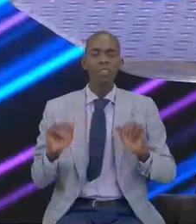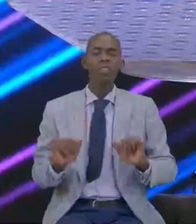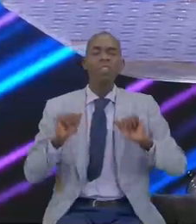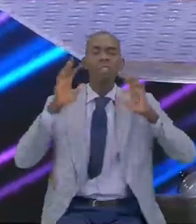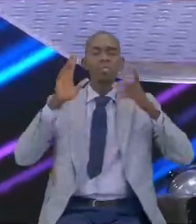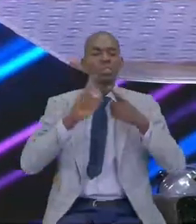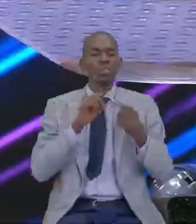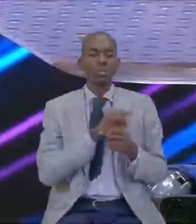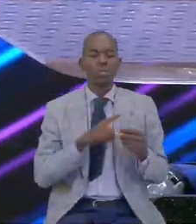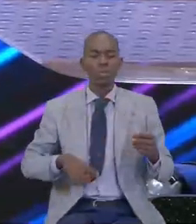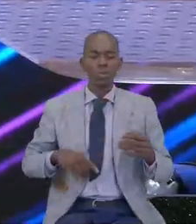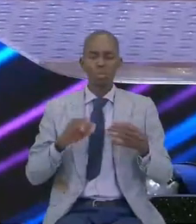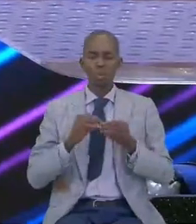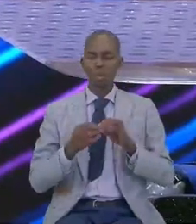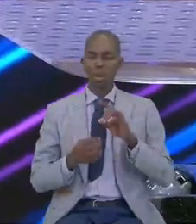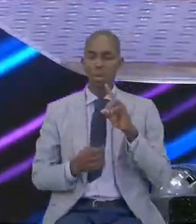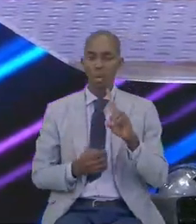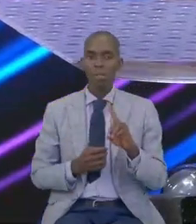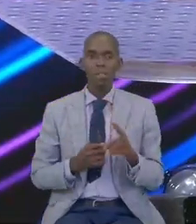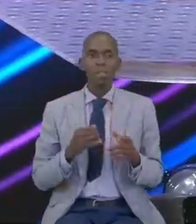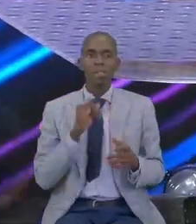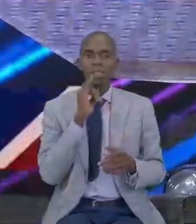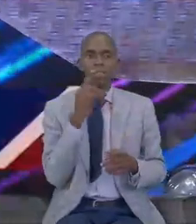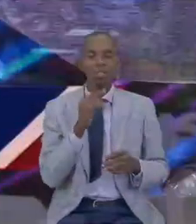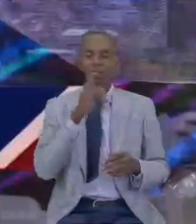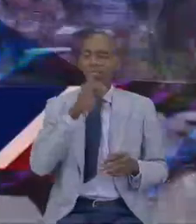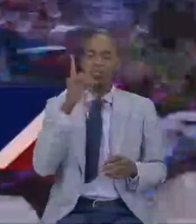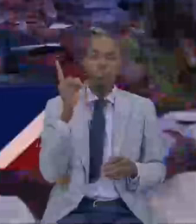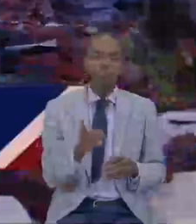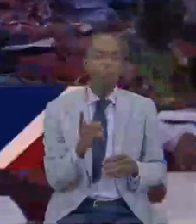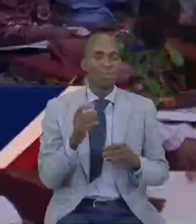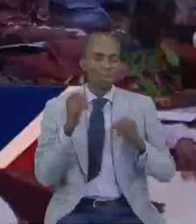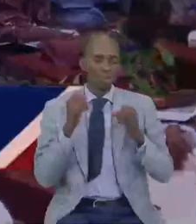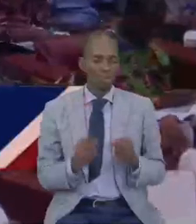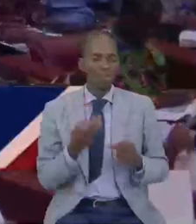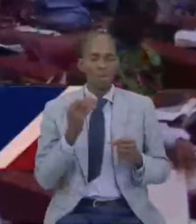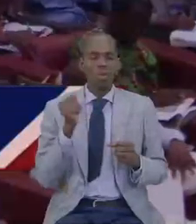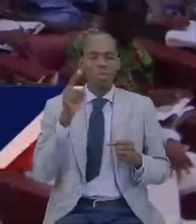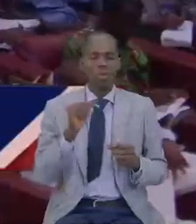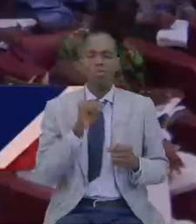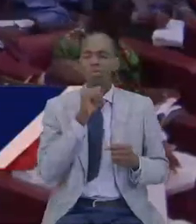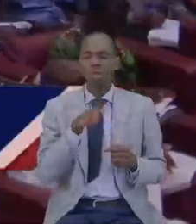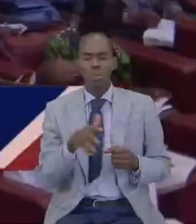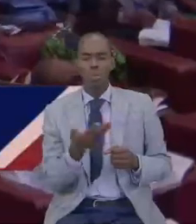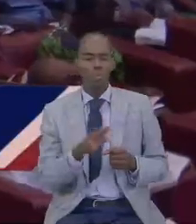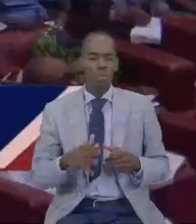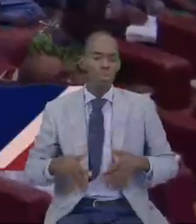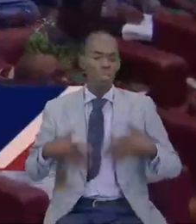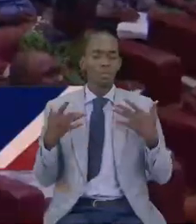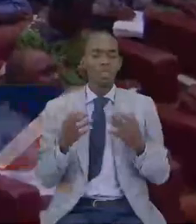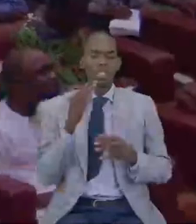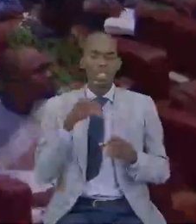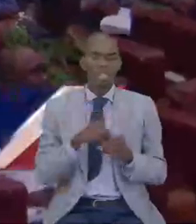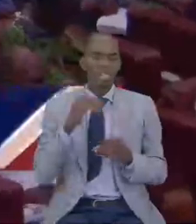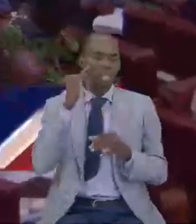premier élément dans le premier point, le fondement sûr d'une vie non compromettante. En Ésaïe